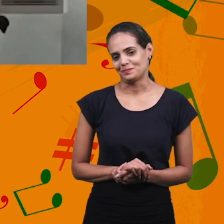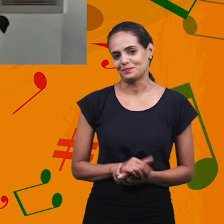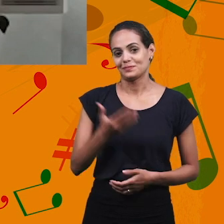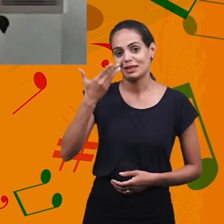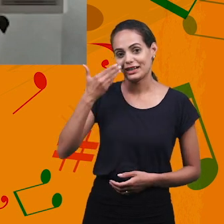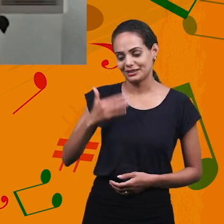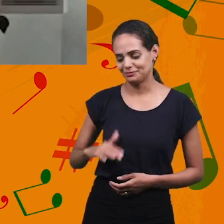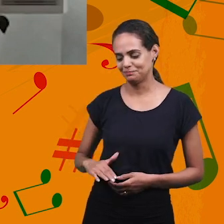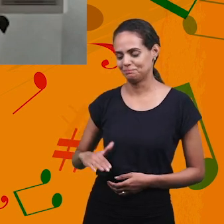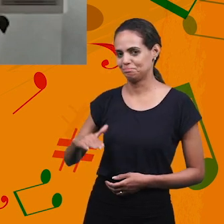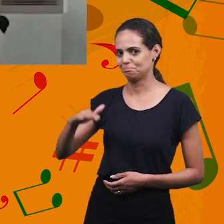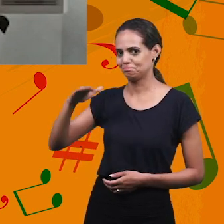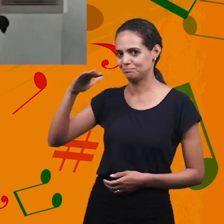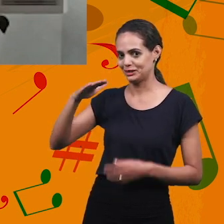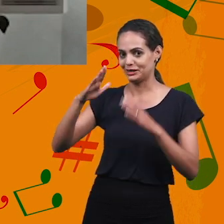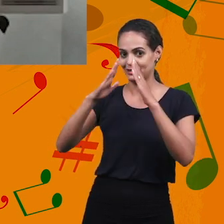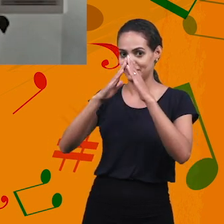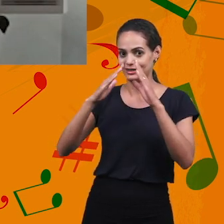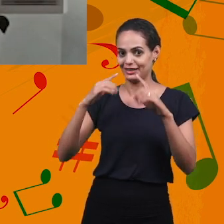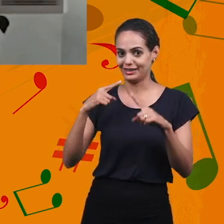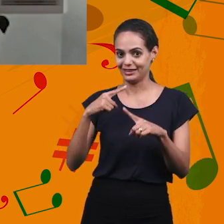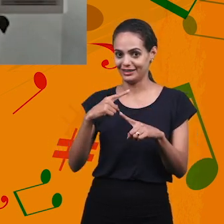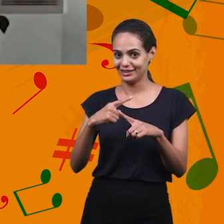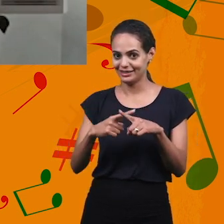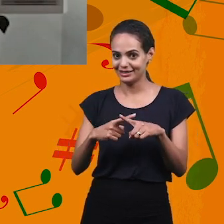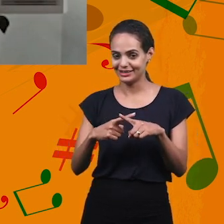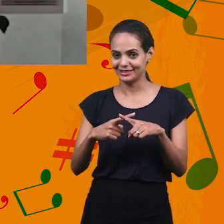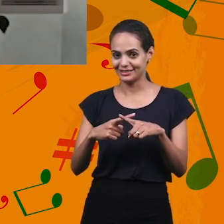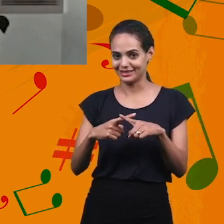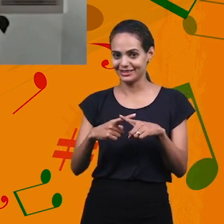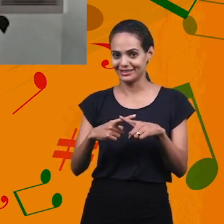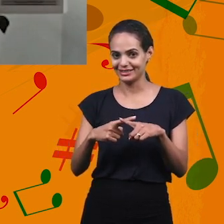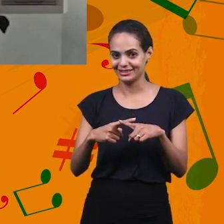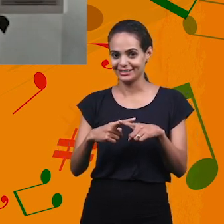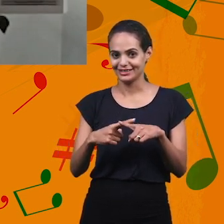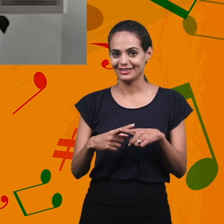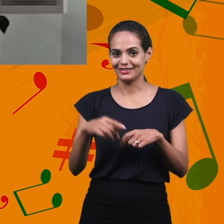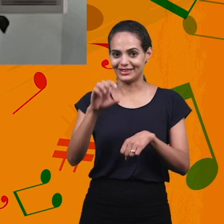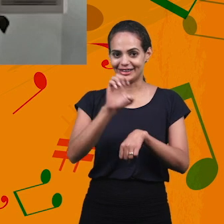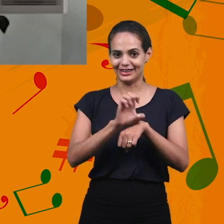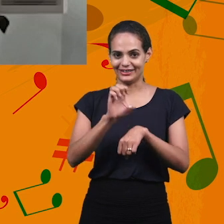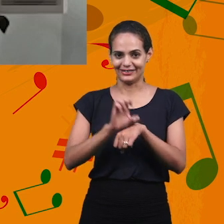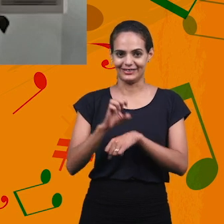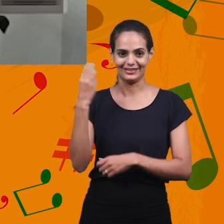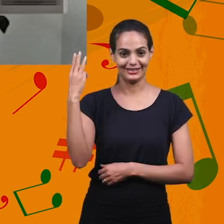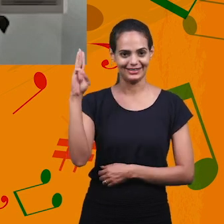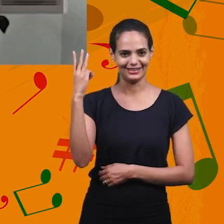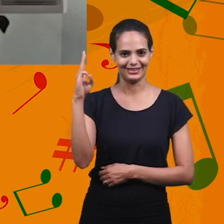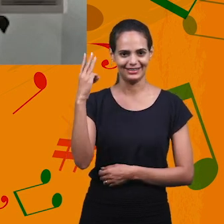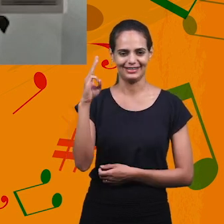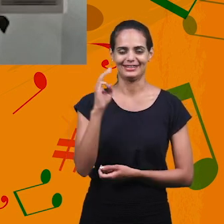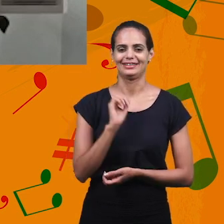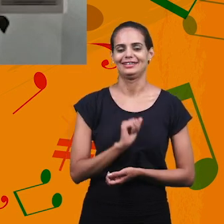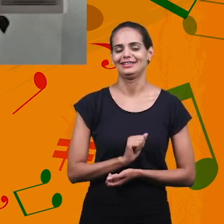Des enfants et intermédiaires de l'église de São Francisco en São Luís do Maranhão.